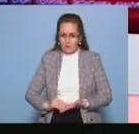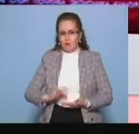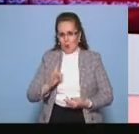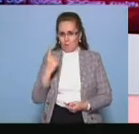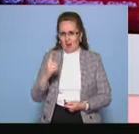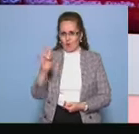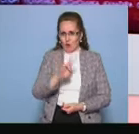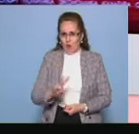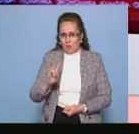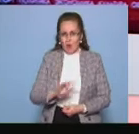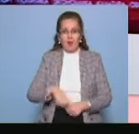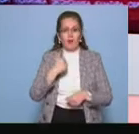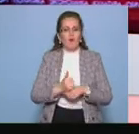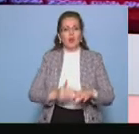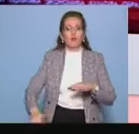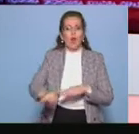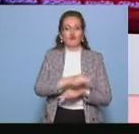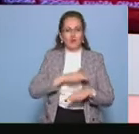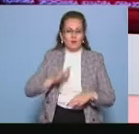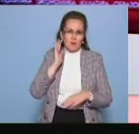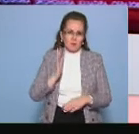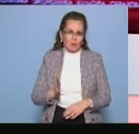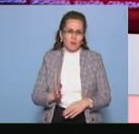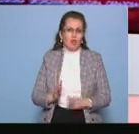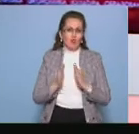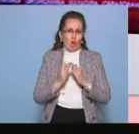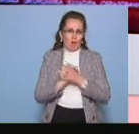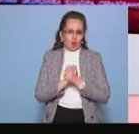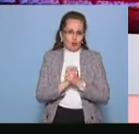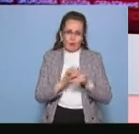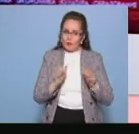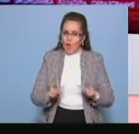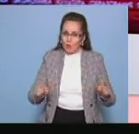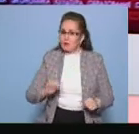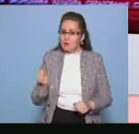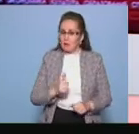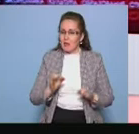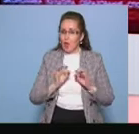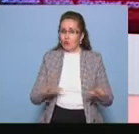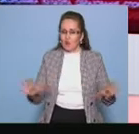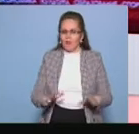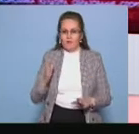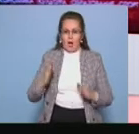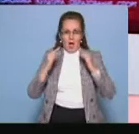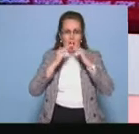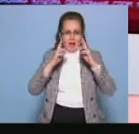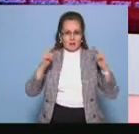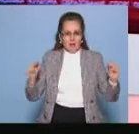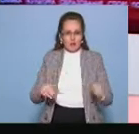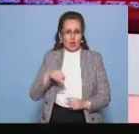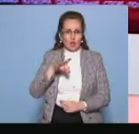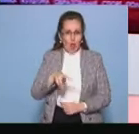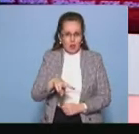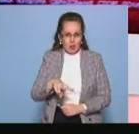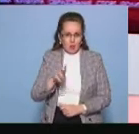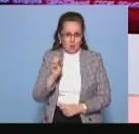Главной площадкой в республике в этом году, как и прежде, станет Дом дружбы народов, а самой неожиданной — резиденция Толбабая. Поддержать